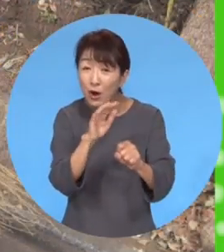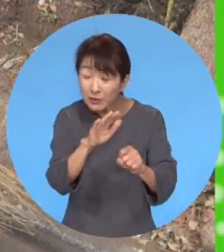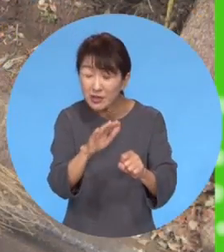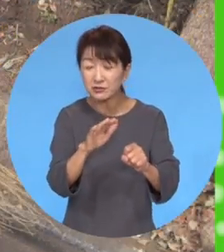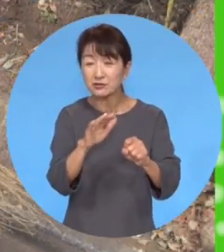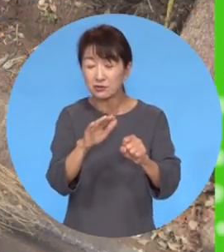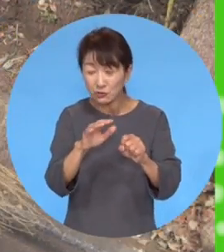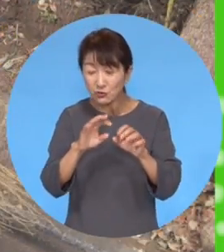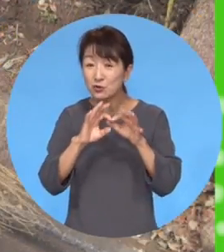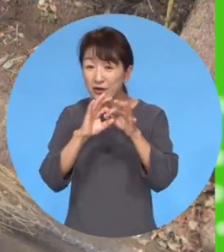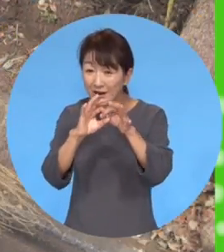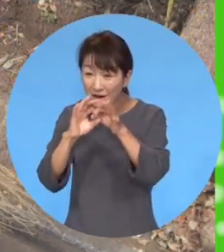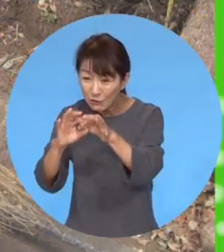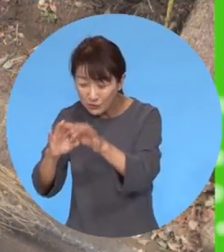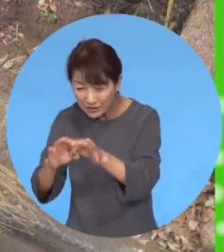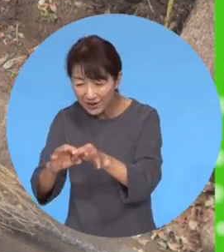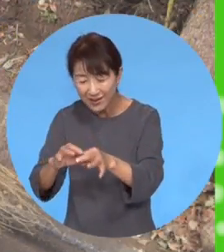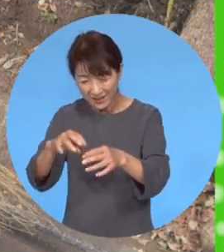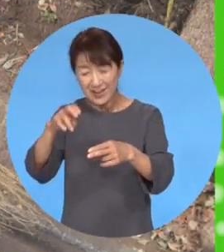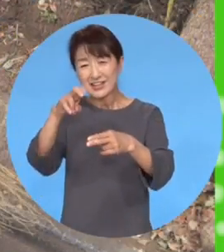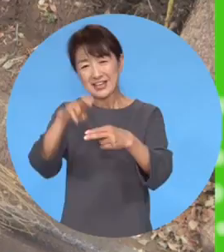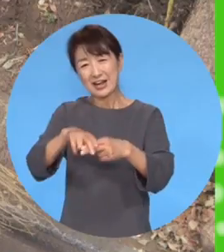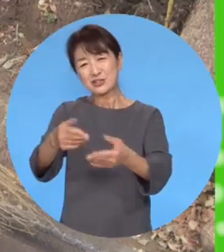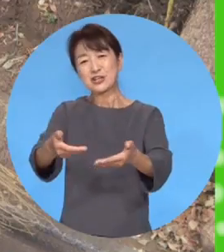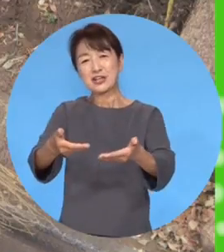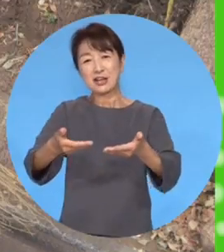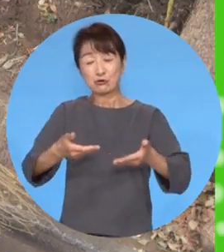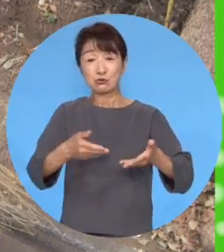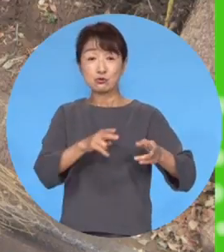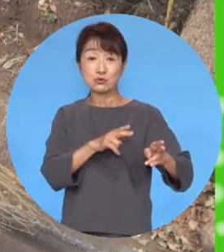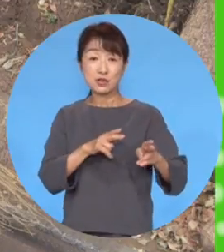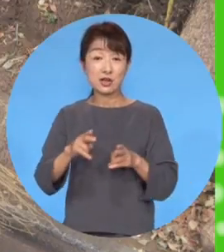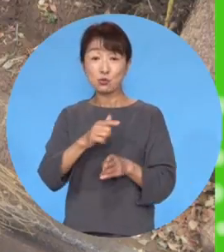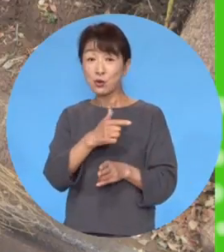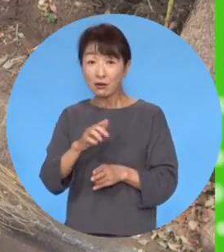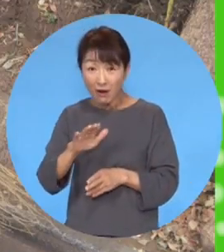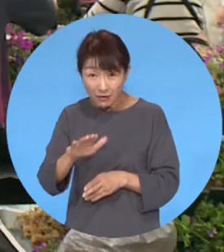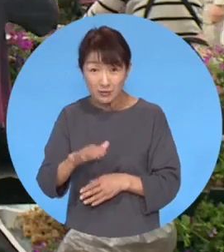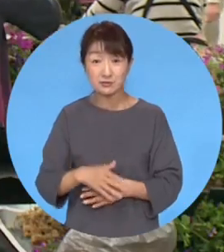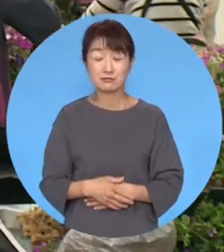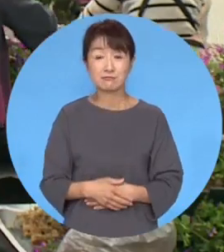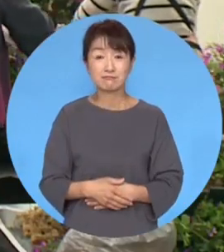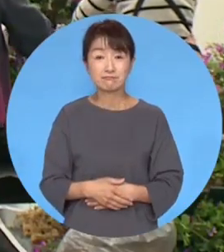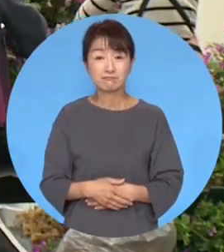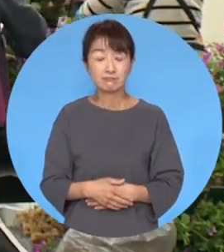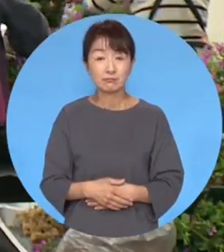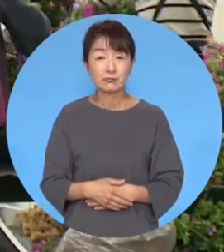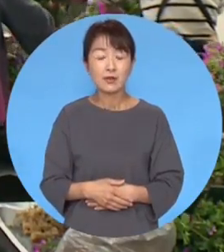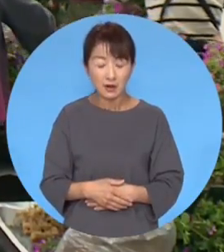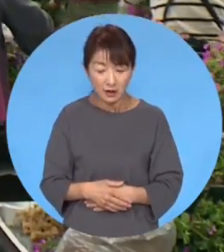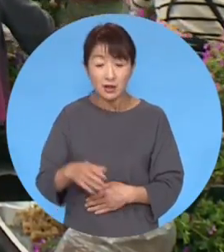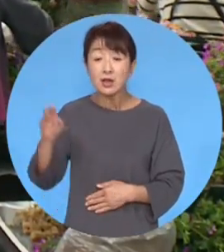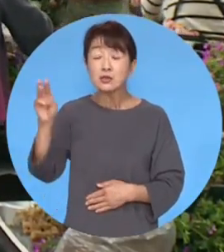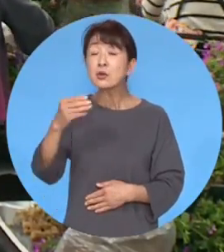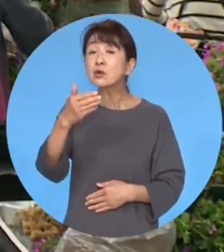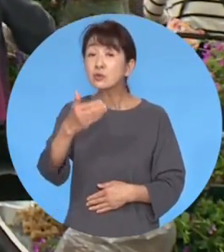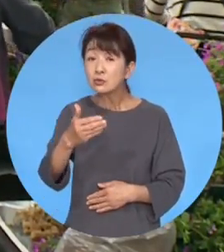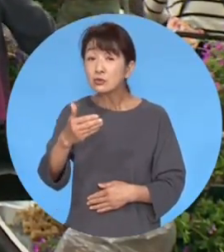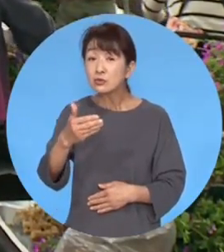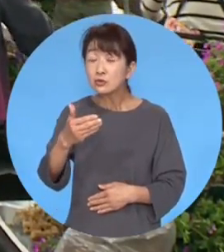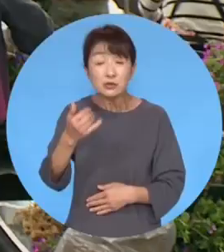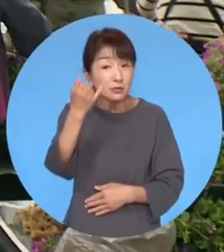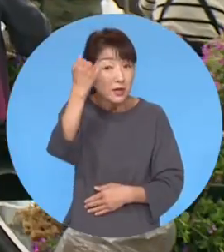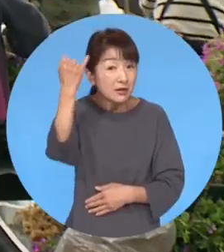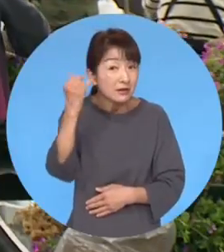にちを決めてですね、活動をしていただく、そういった制度もあります。杉並区は緑が